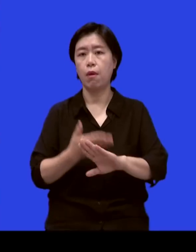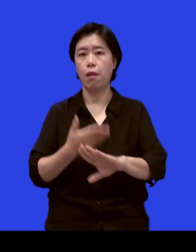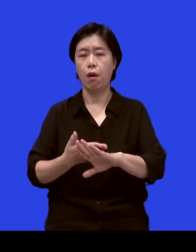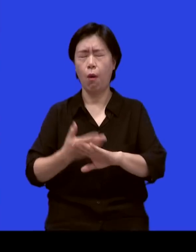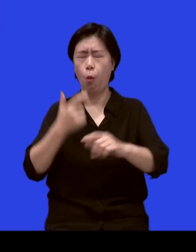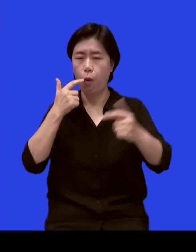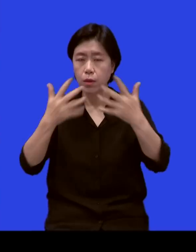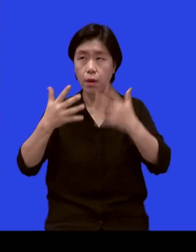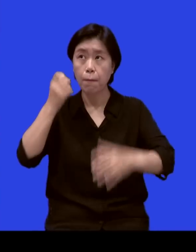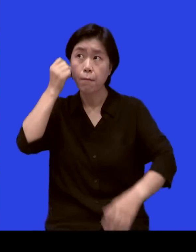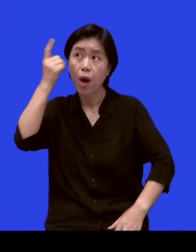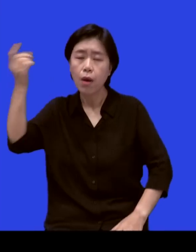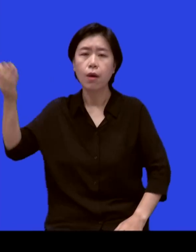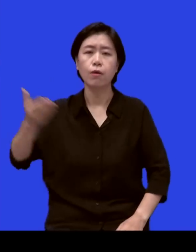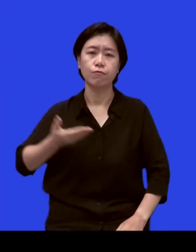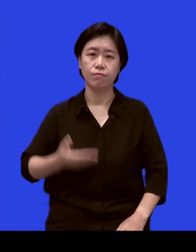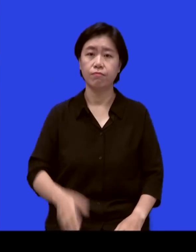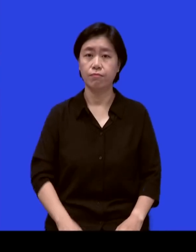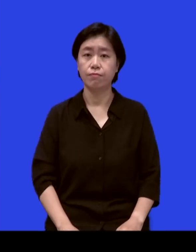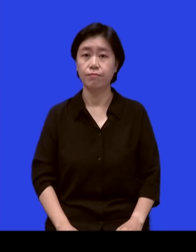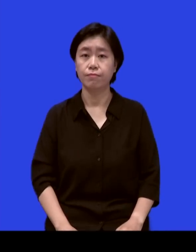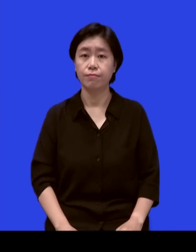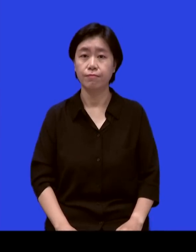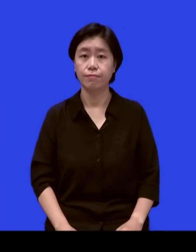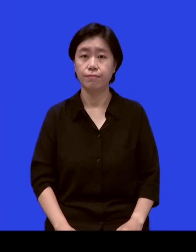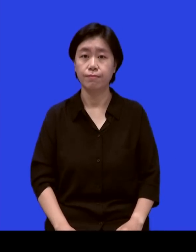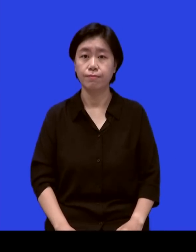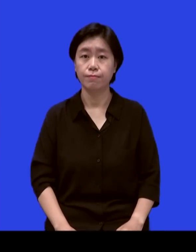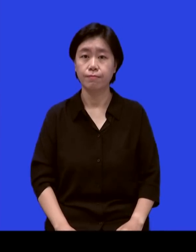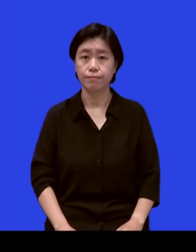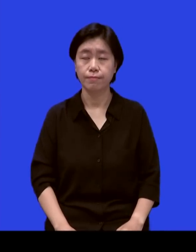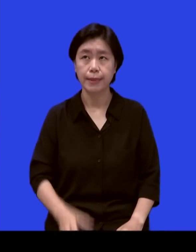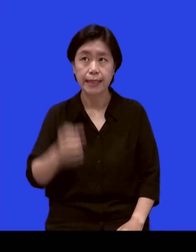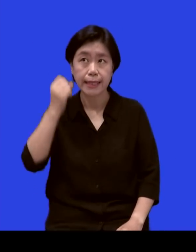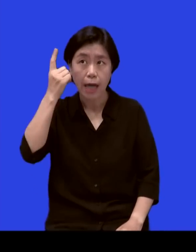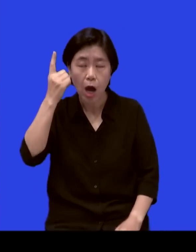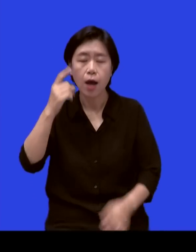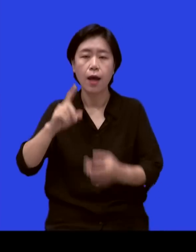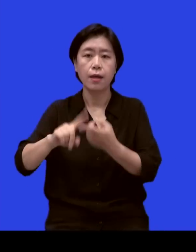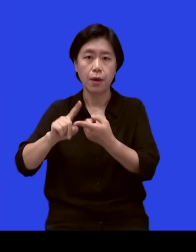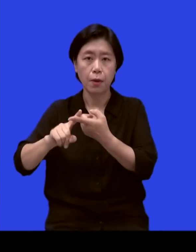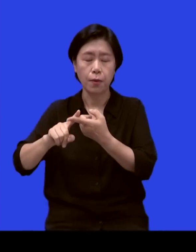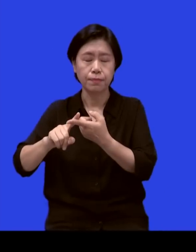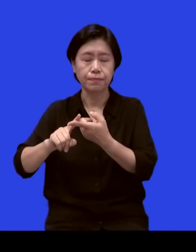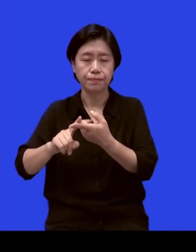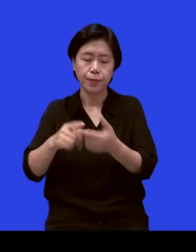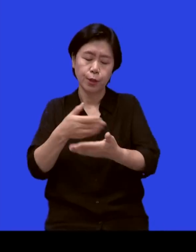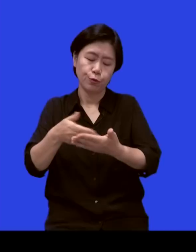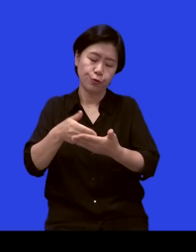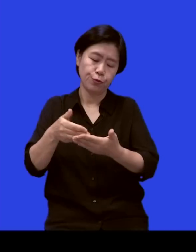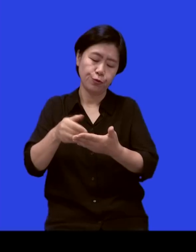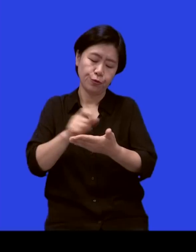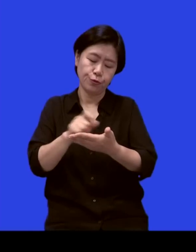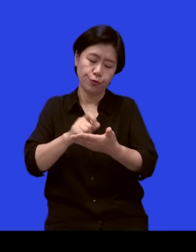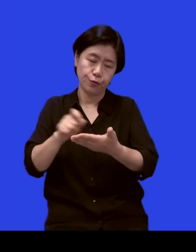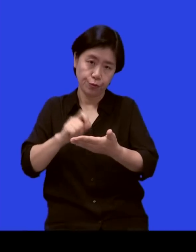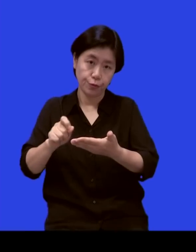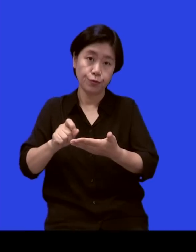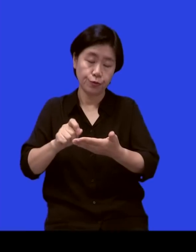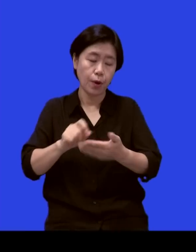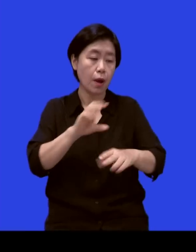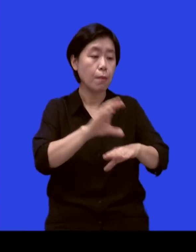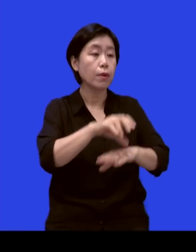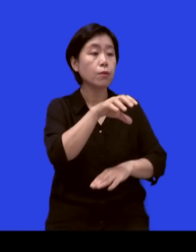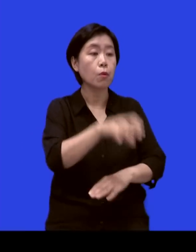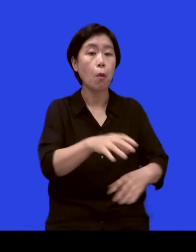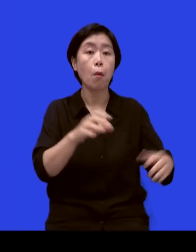이렇게 얘기를 드리는 거고. 그래서 이제 그거를 가지고 제가 MBC 가서 첫 미팅 때 보여드렸죠. 예. 그때는